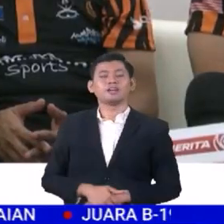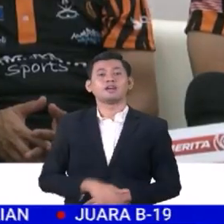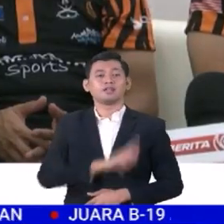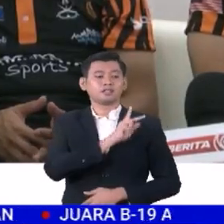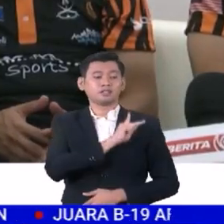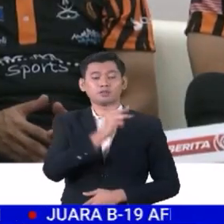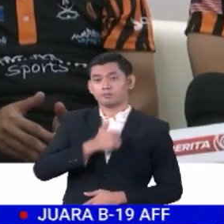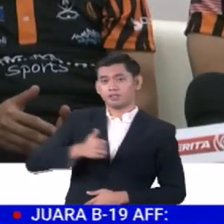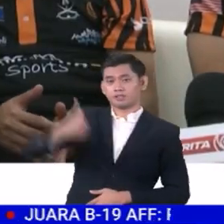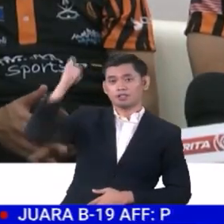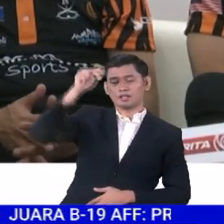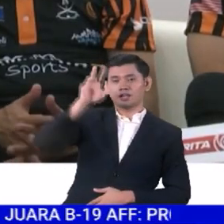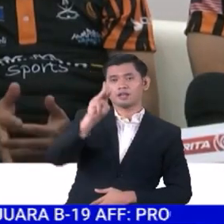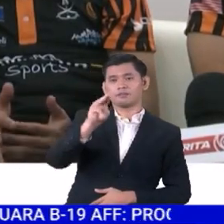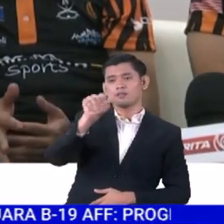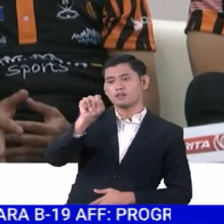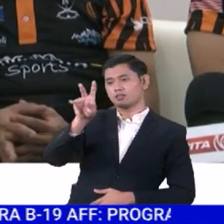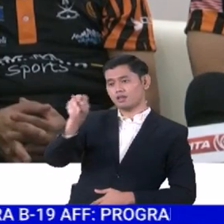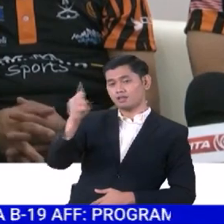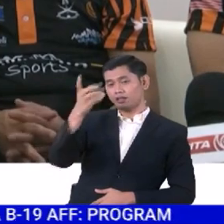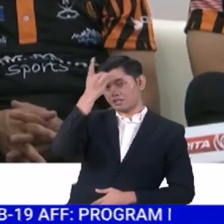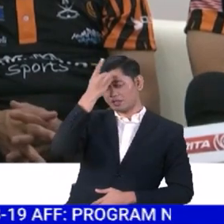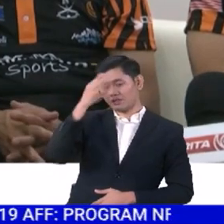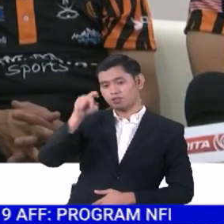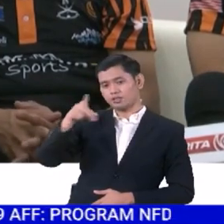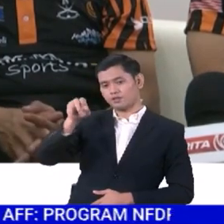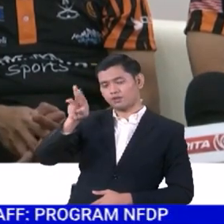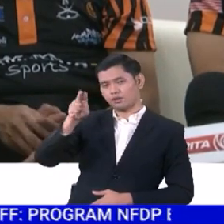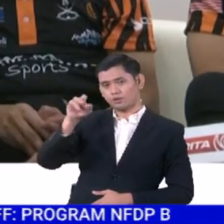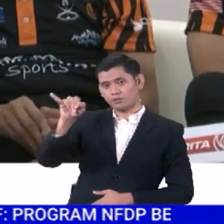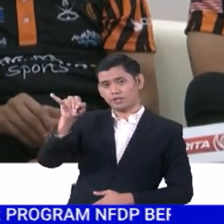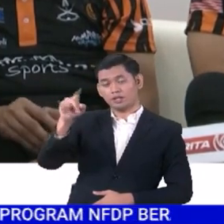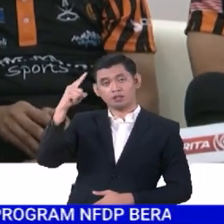Ketua Pengarah Majlis Sukan Negara MSN Dato' Ahmad Syapawi Ismail